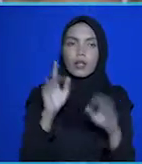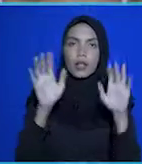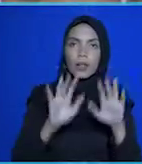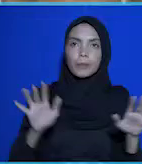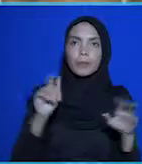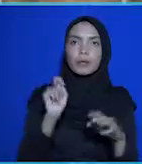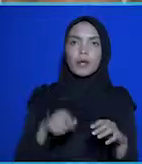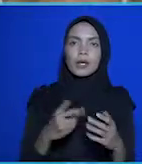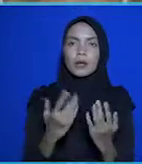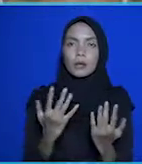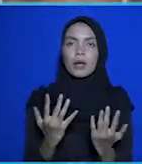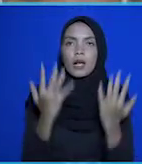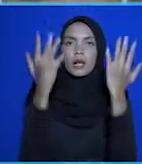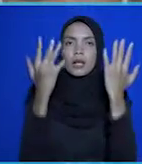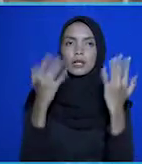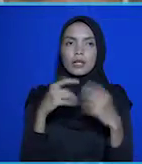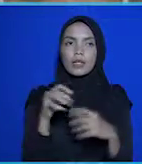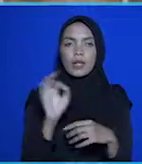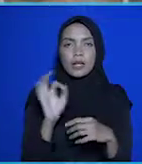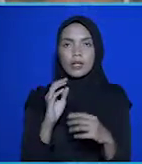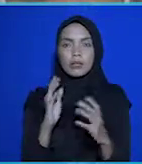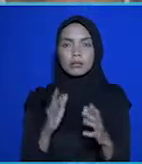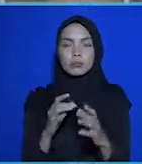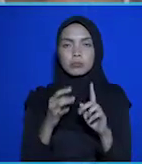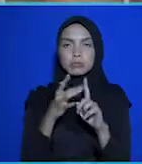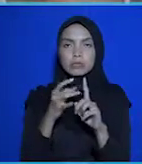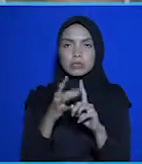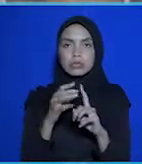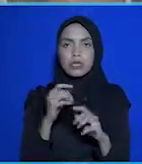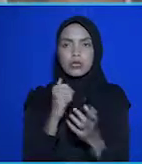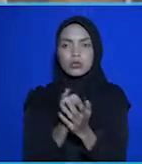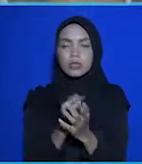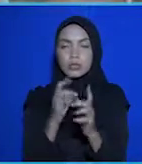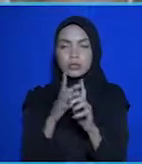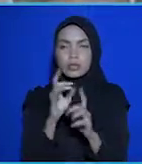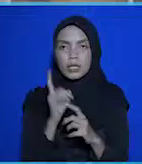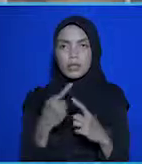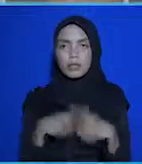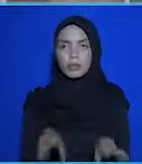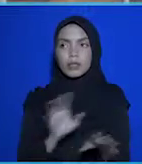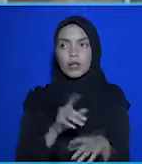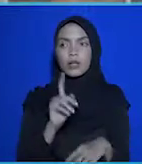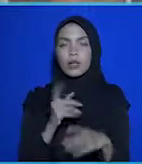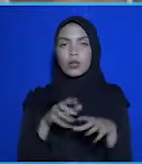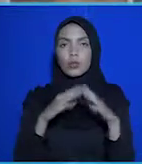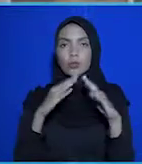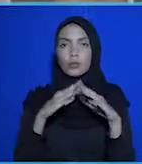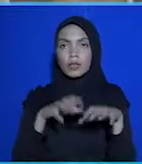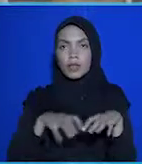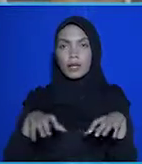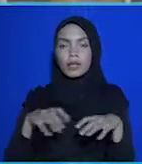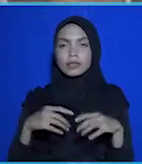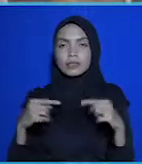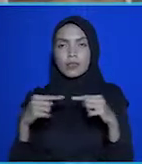atau istilahnya Pak Wapres enggak ada besinya. Harusnya ada besi. Ya, beberapa rumah kayu juga